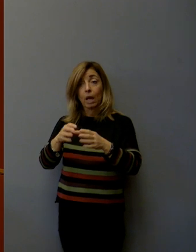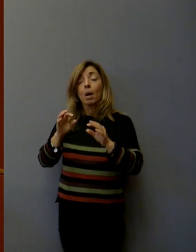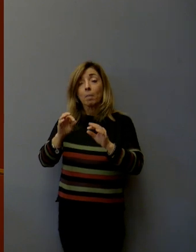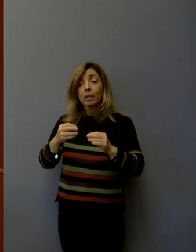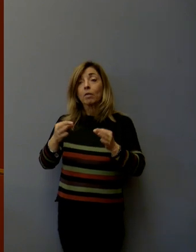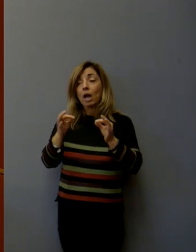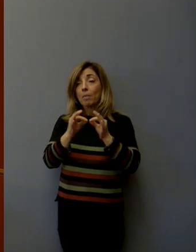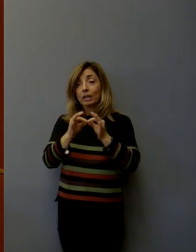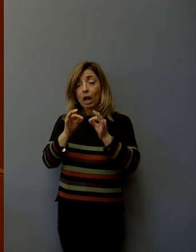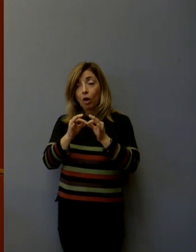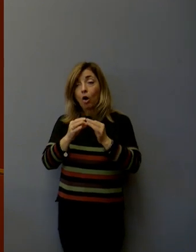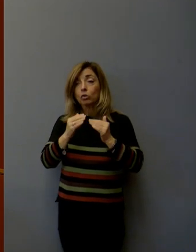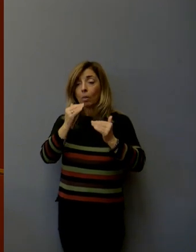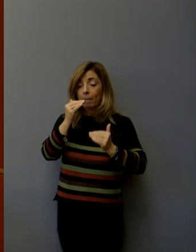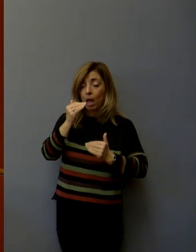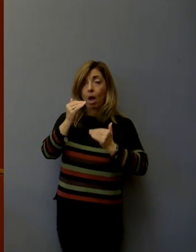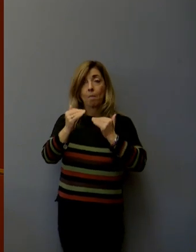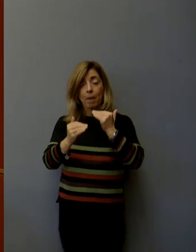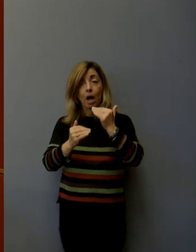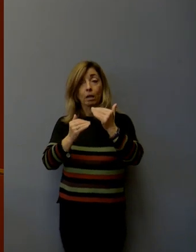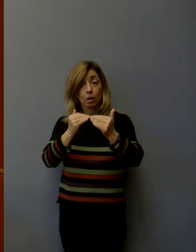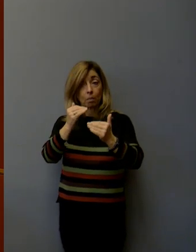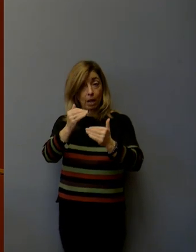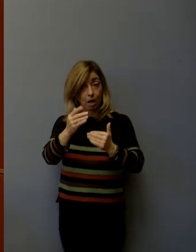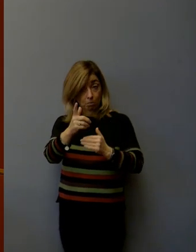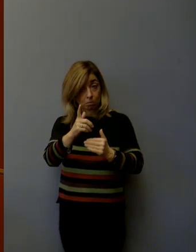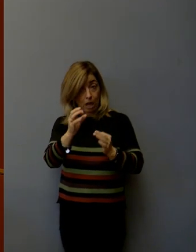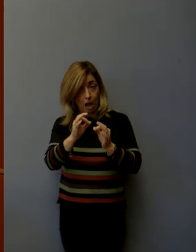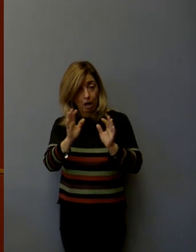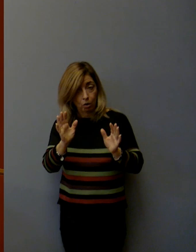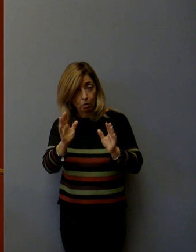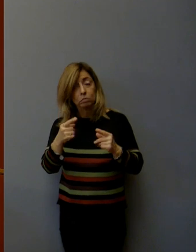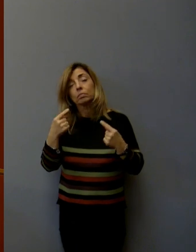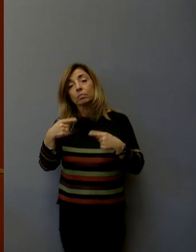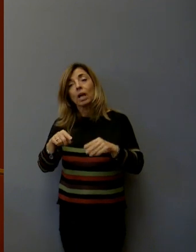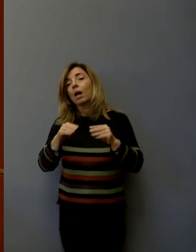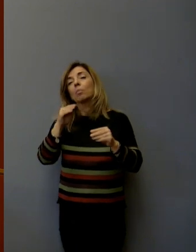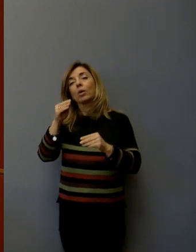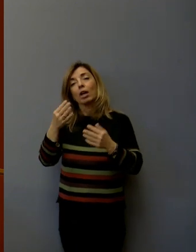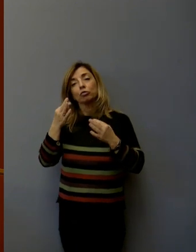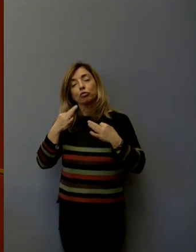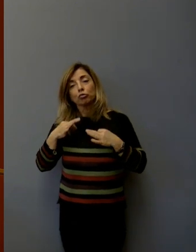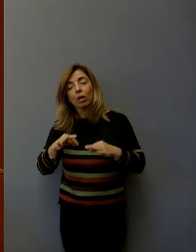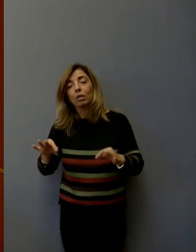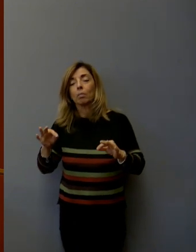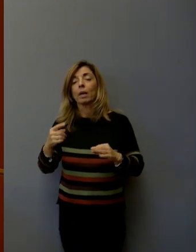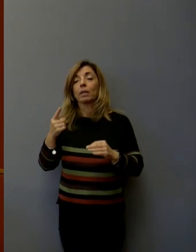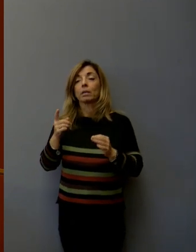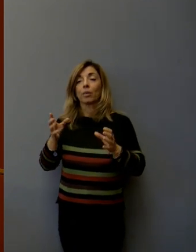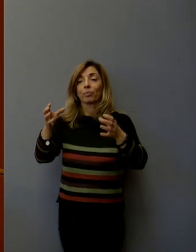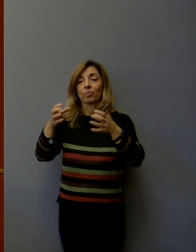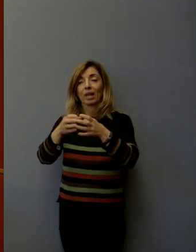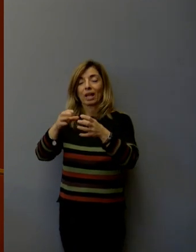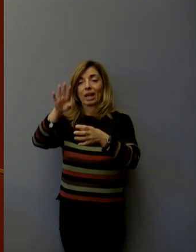d'accordo e quindi aveva chiesto gentilmente di fare una capigruppo proprio per chiarire determinate cose visto che finora abbiamo fatto un percorso